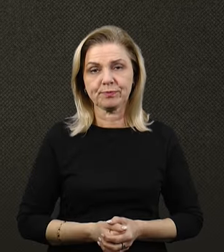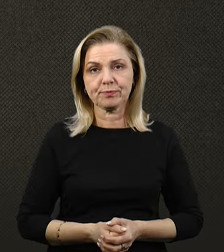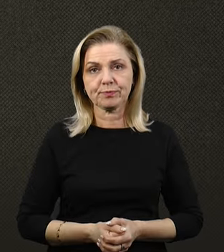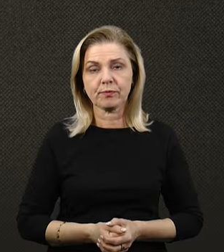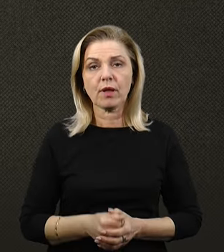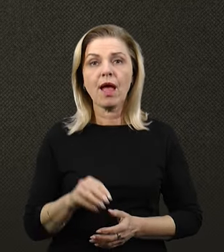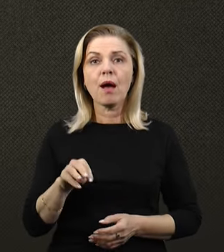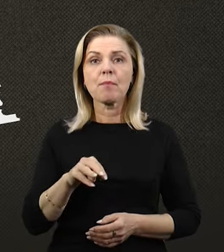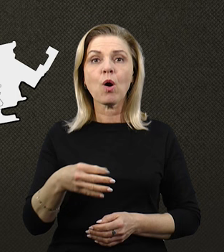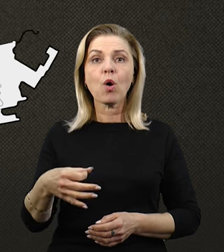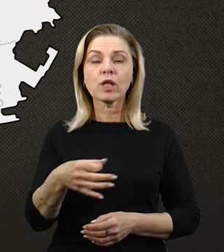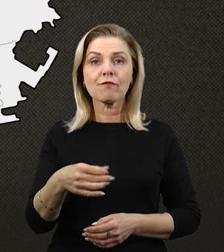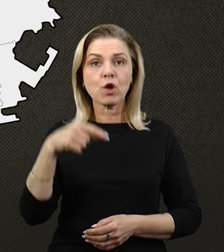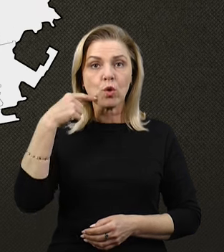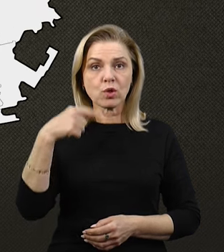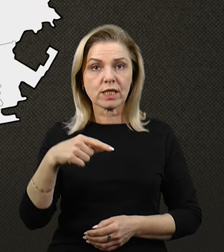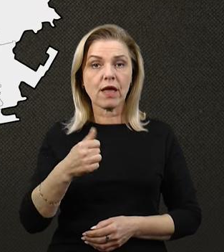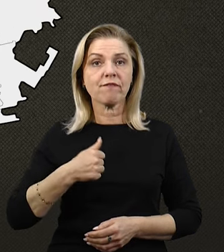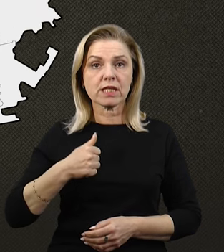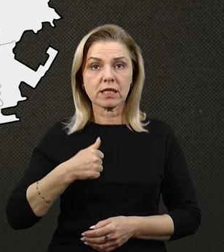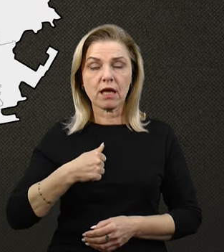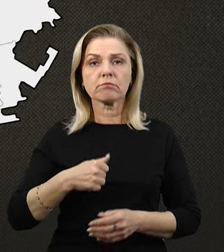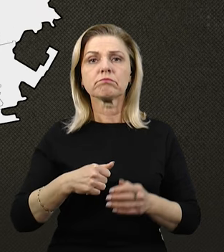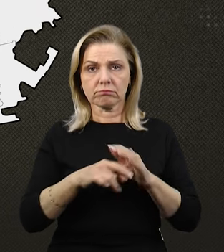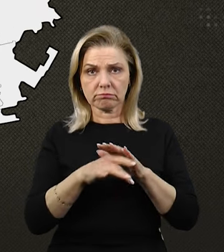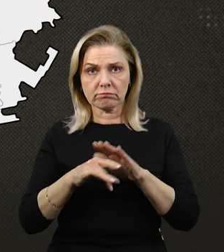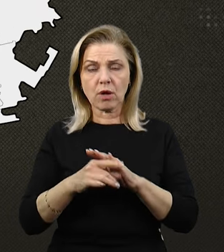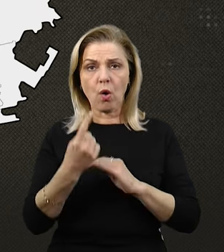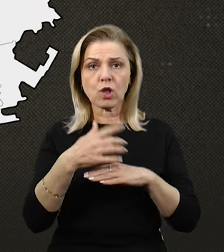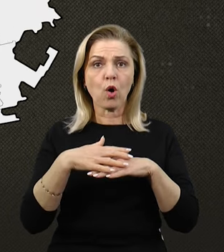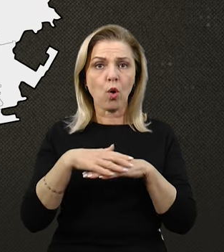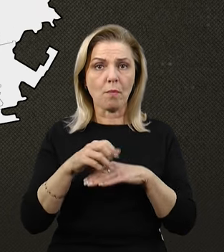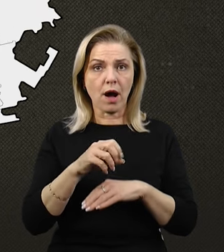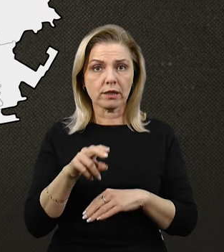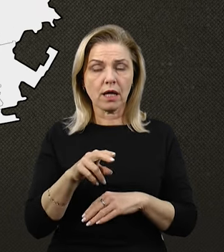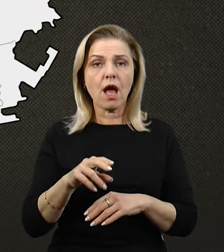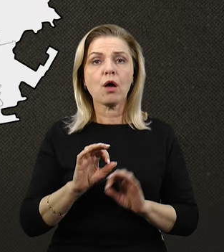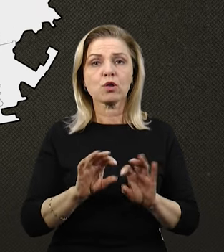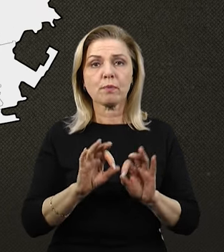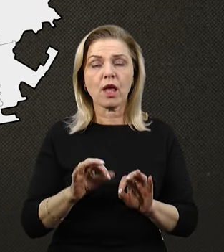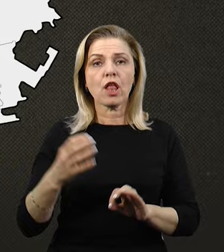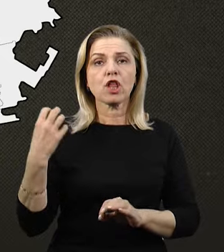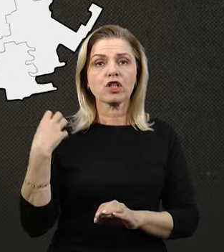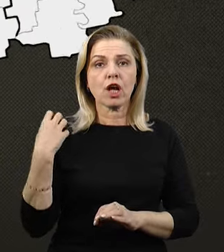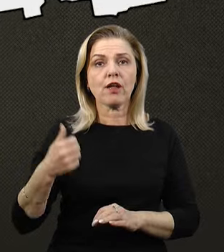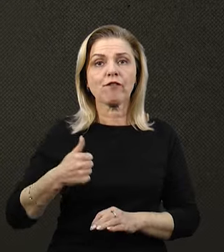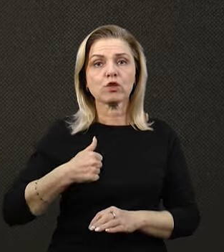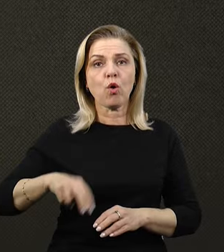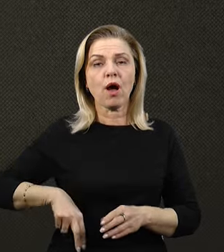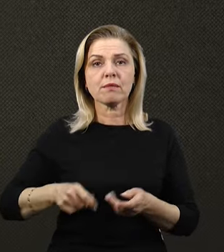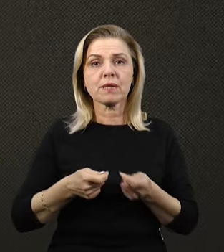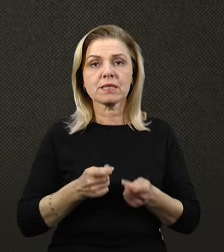На Миколаївщині російські війська завдали удари по одній з громад. Про це повідомив начальник Миколаївської обласної військової адміністрації Віталій Кім у